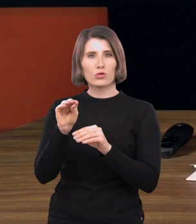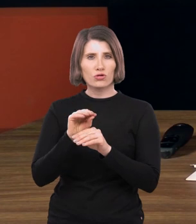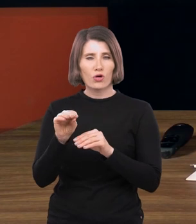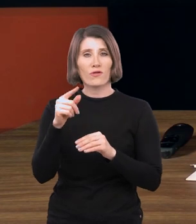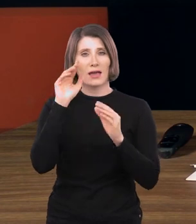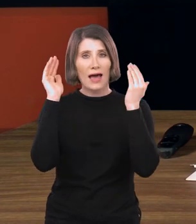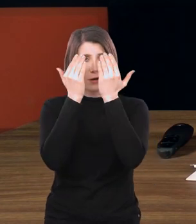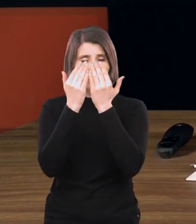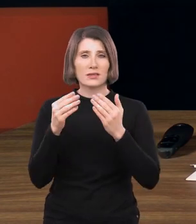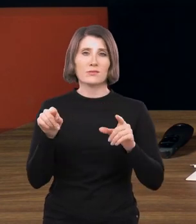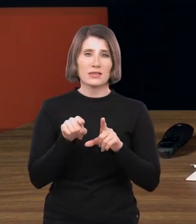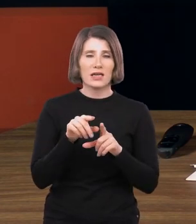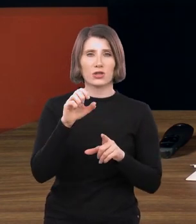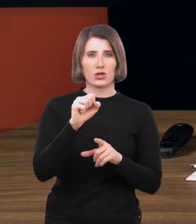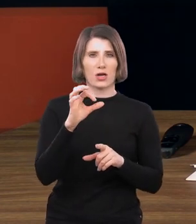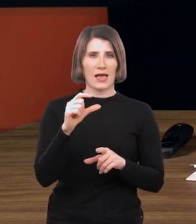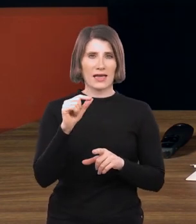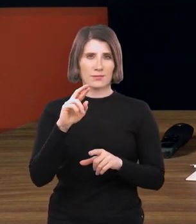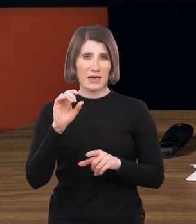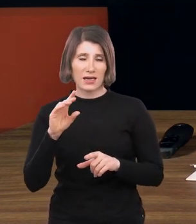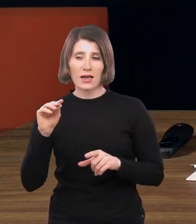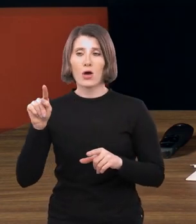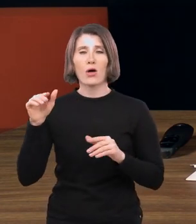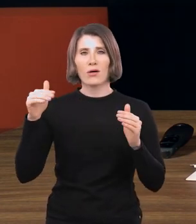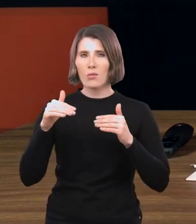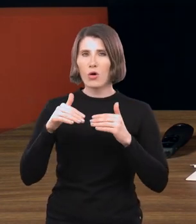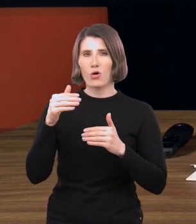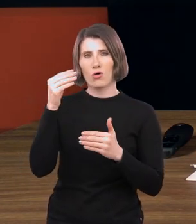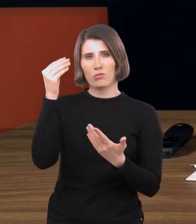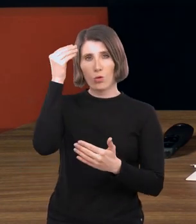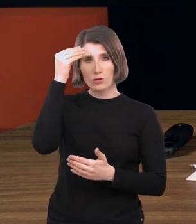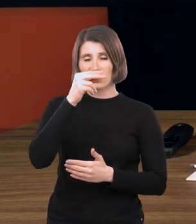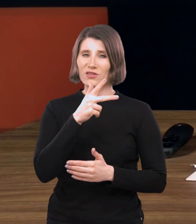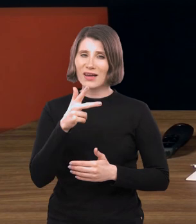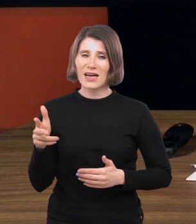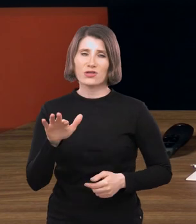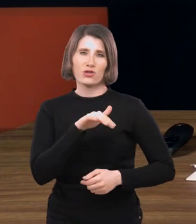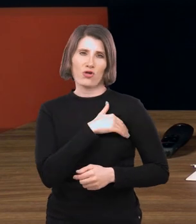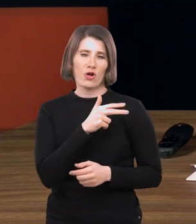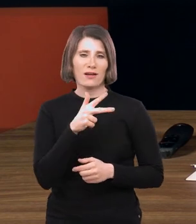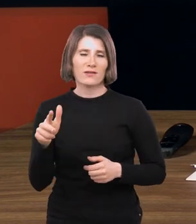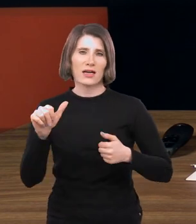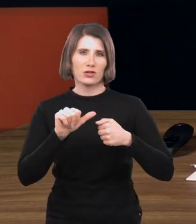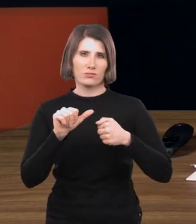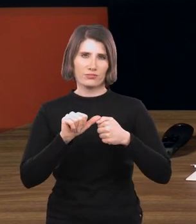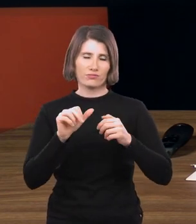Aspergera, mogą uczyć się we wszystkich typach szkół, czyli w szkołach, przedszkolach i szkołach